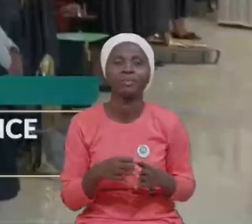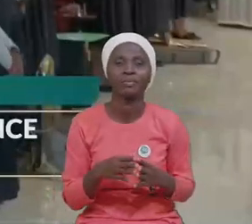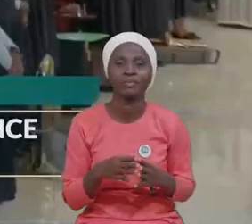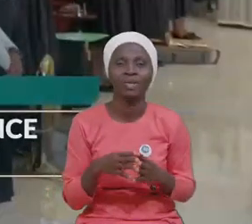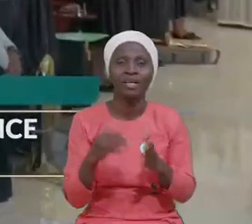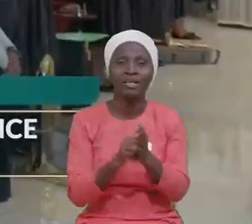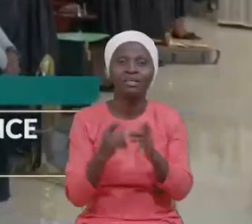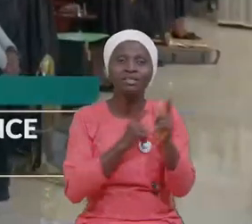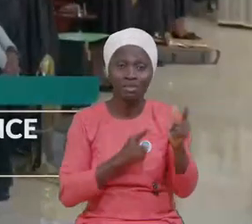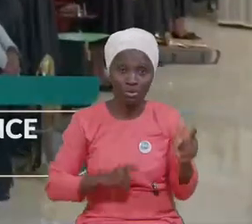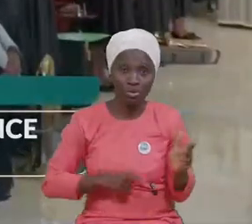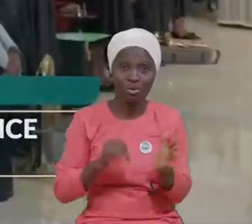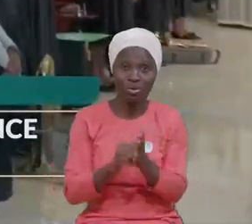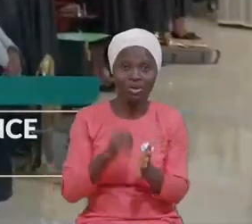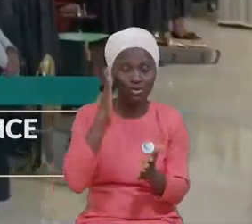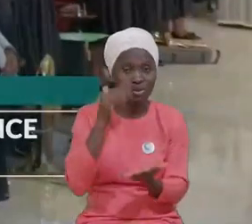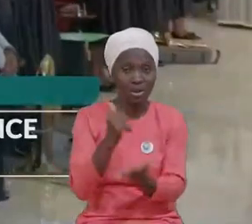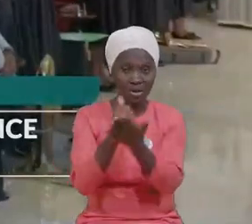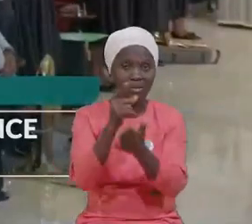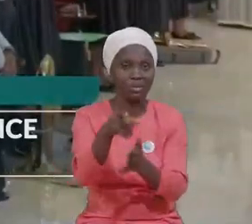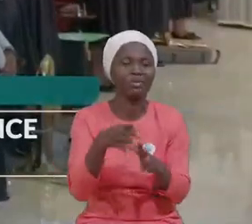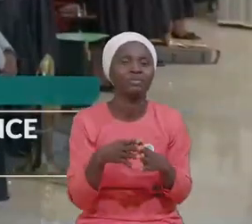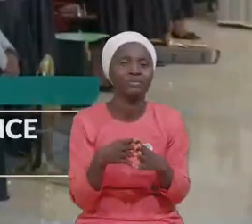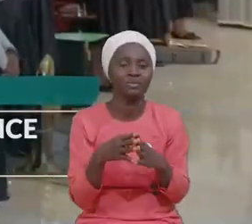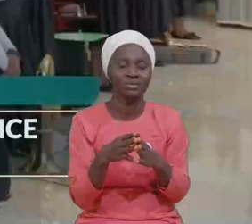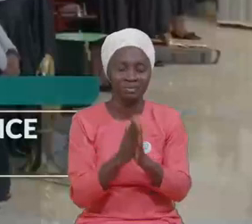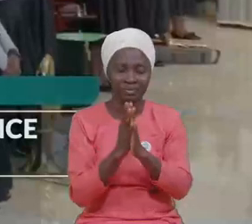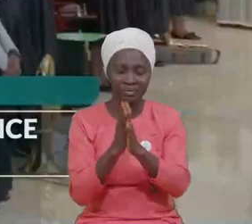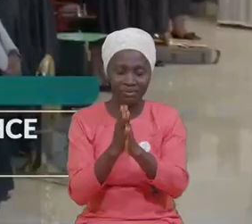C'est le Seigneur qui va t'aider.